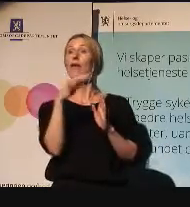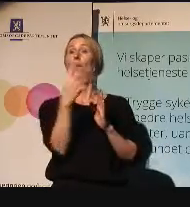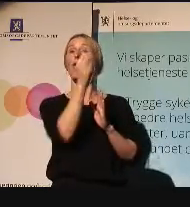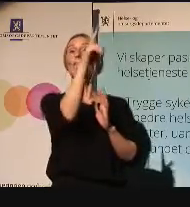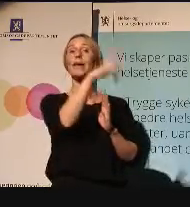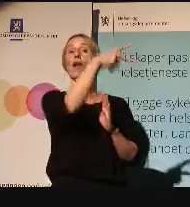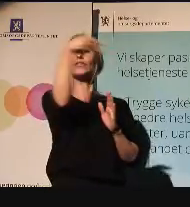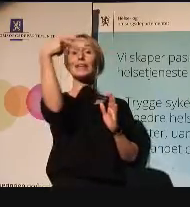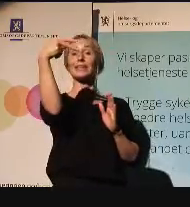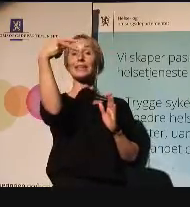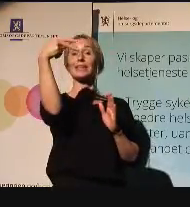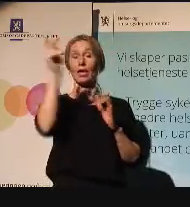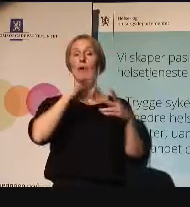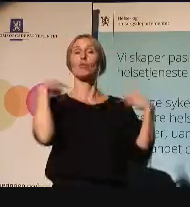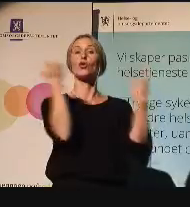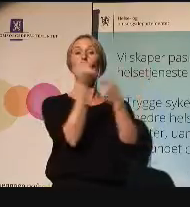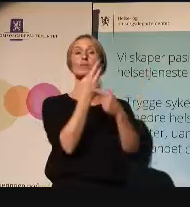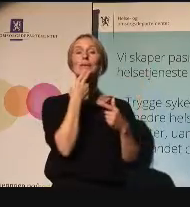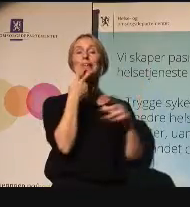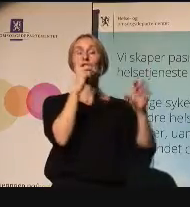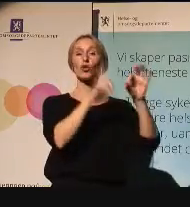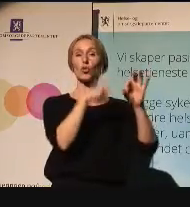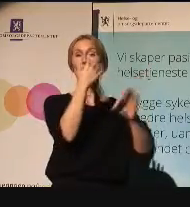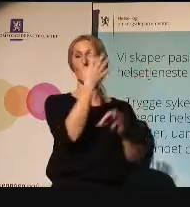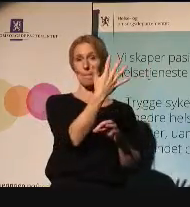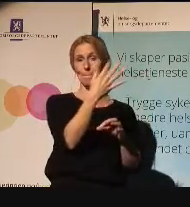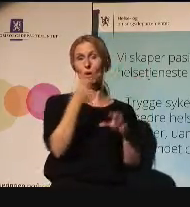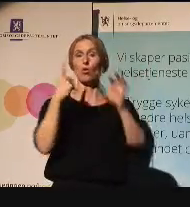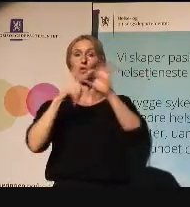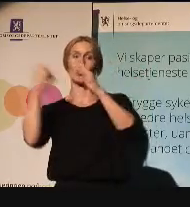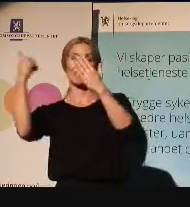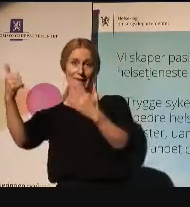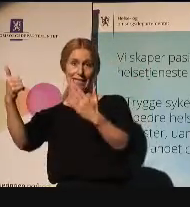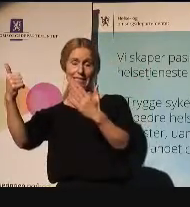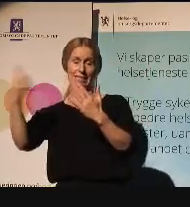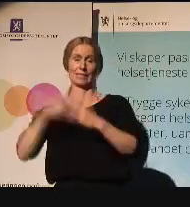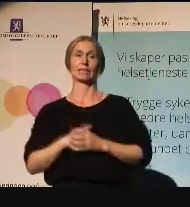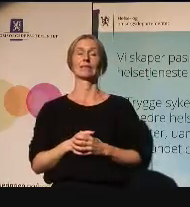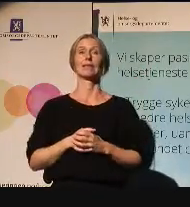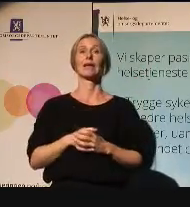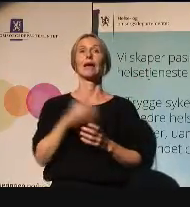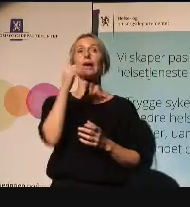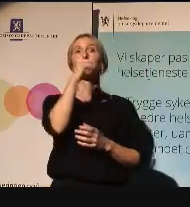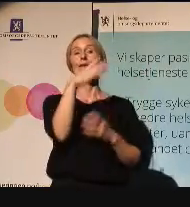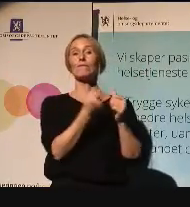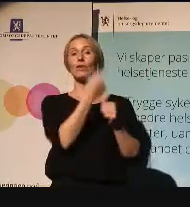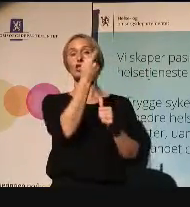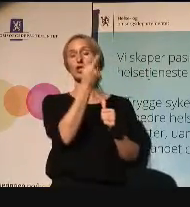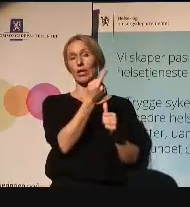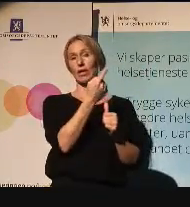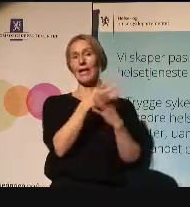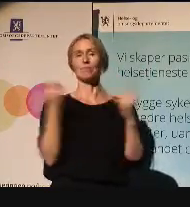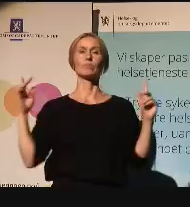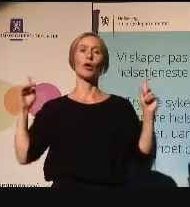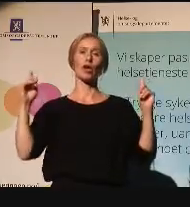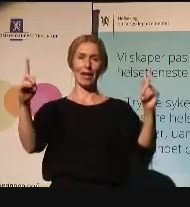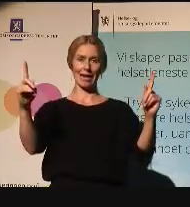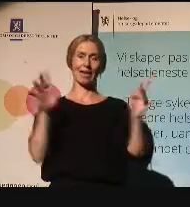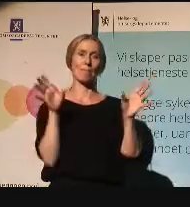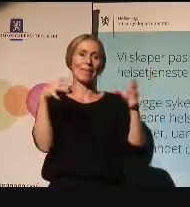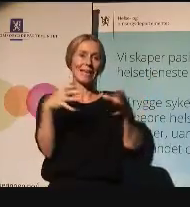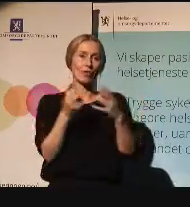etasje på rom som heter Q5 og Q6. Og der begynner første, og der er det parallelle